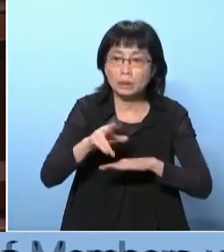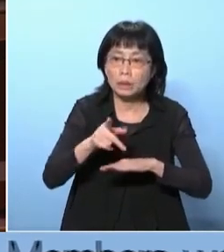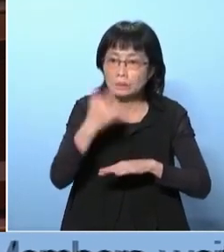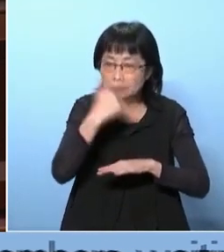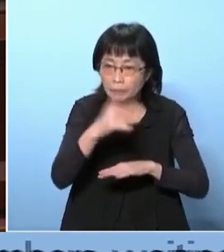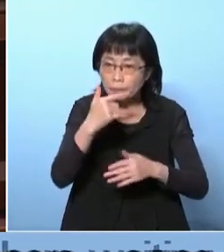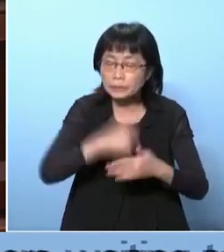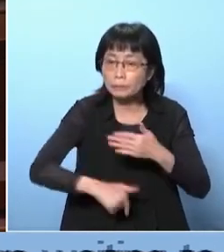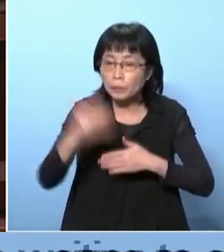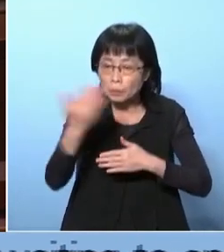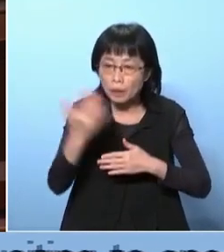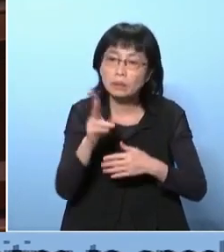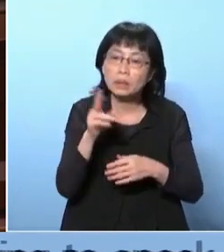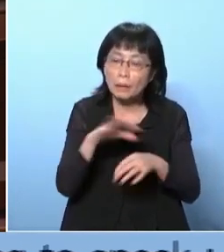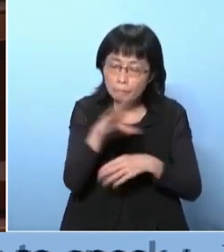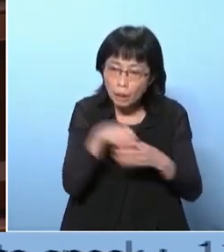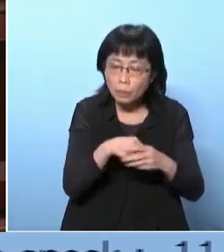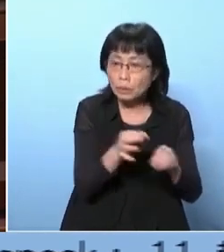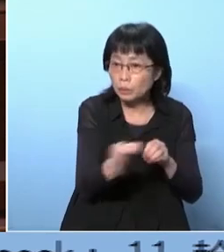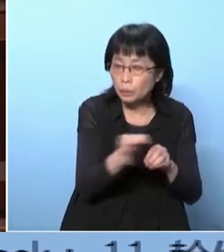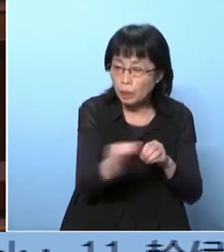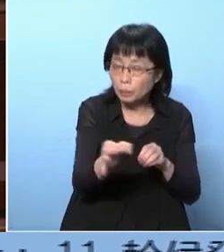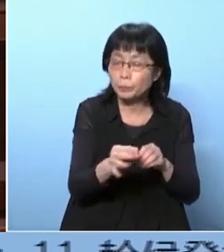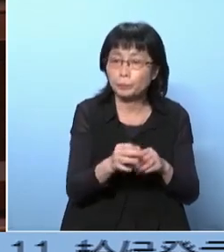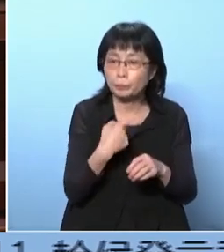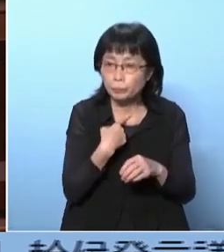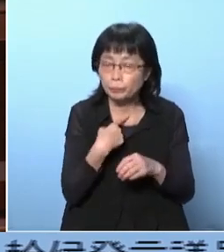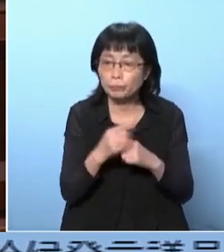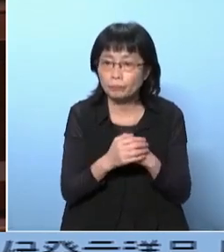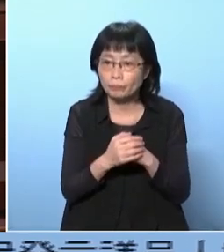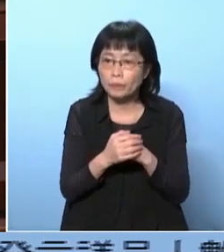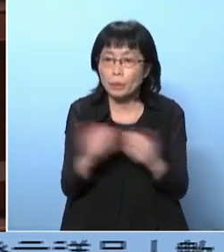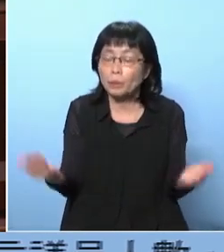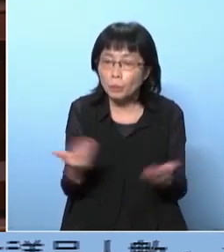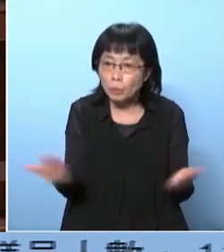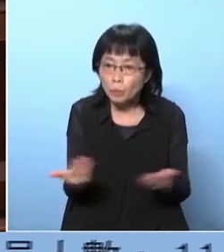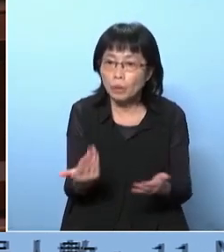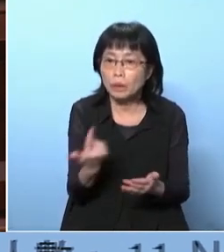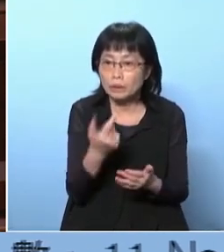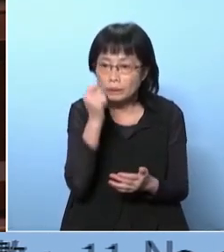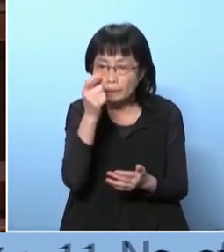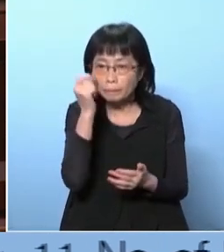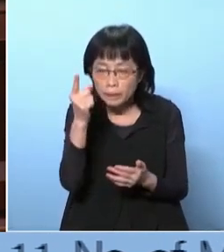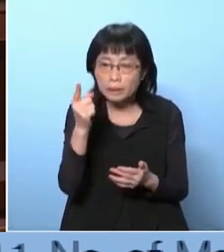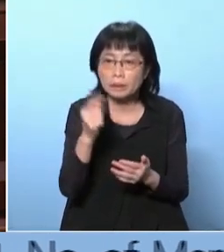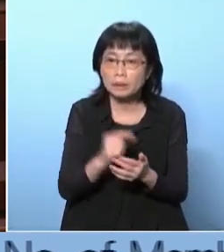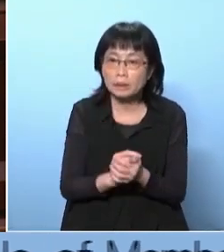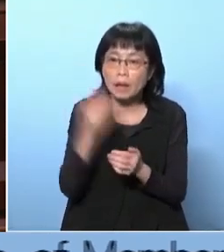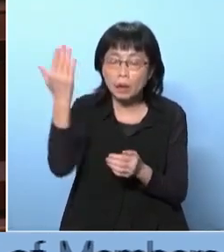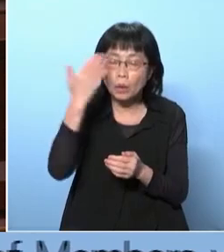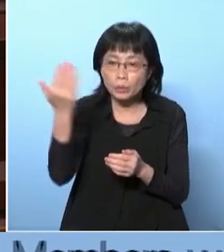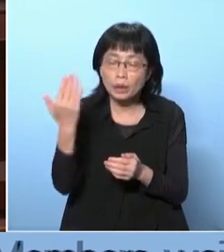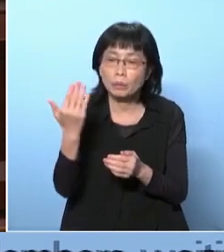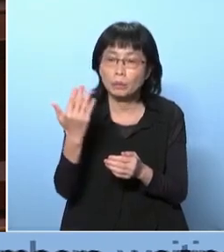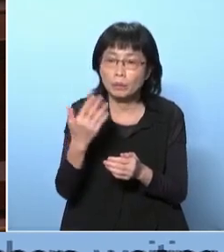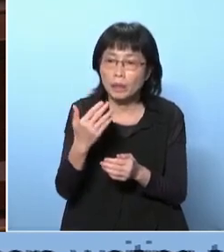中包括了離島旅遊行程路線。我們會繼續鼓勵業界開發更多特色主題的旅遊產品。同